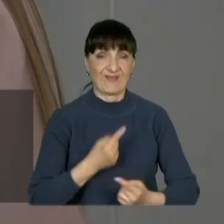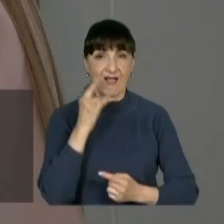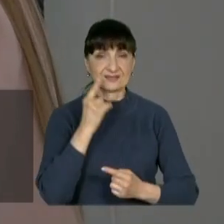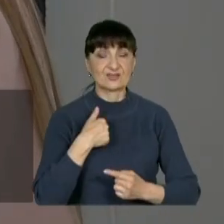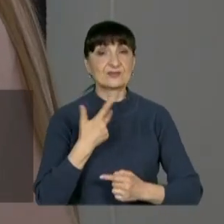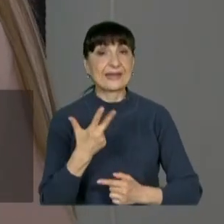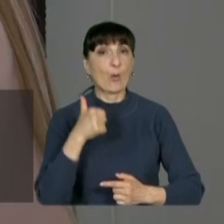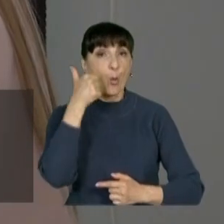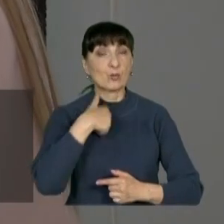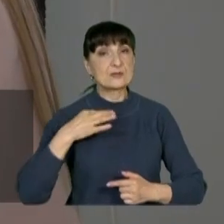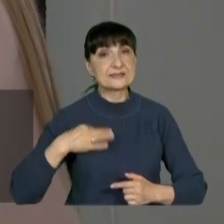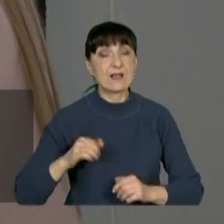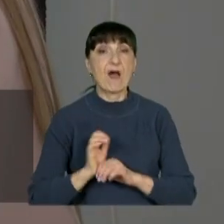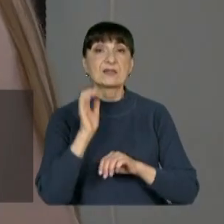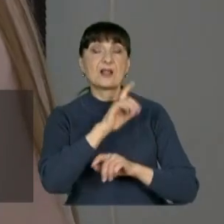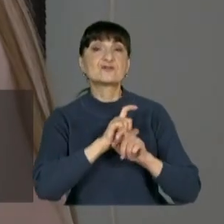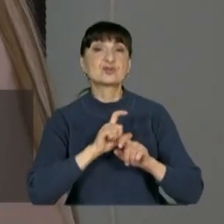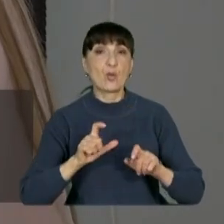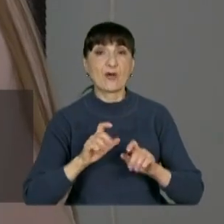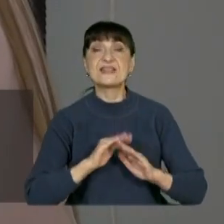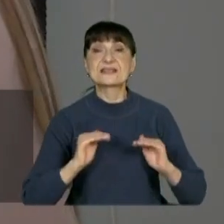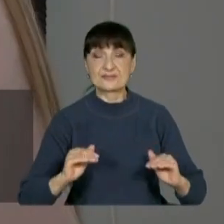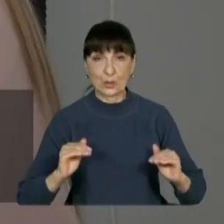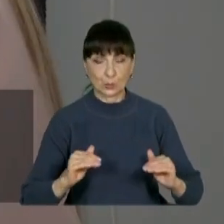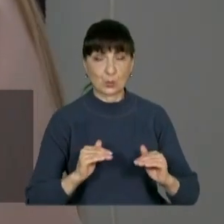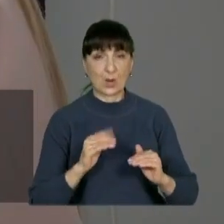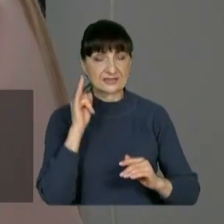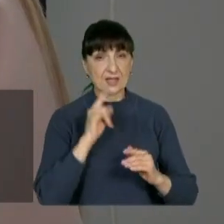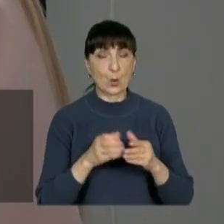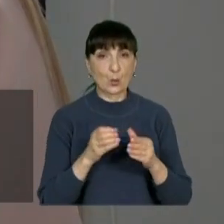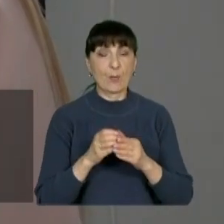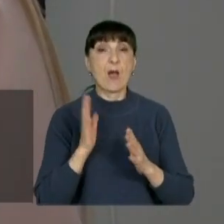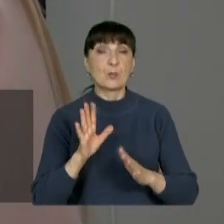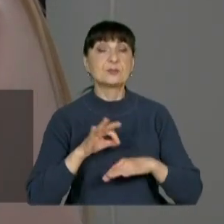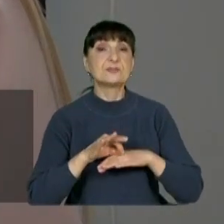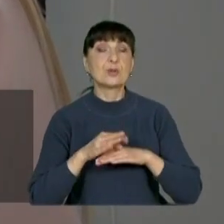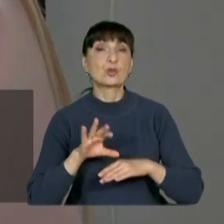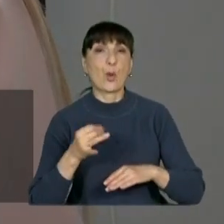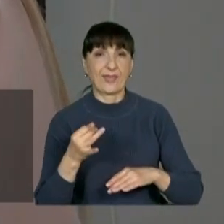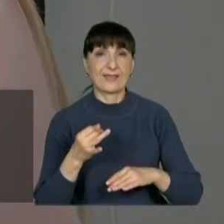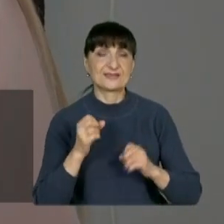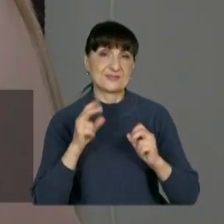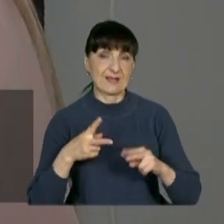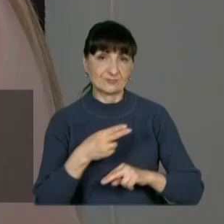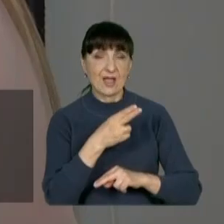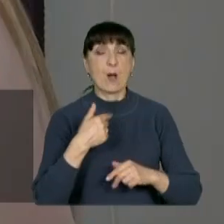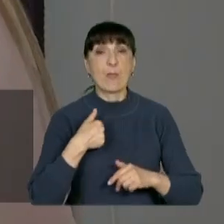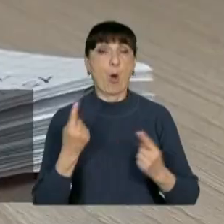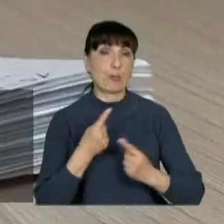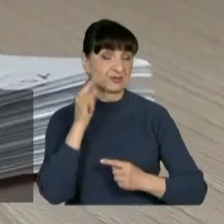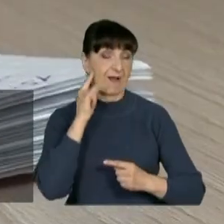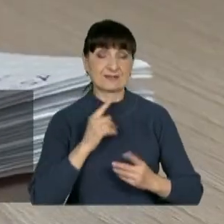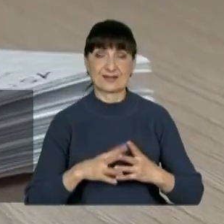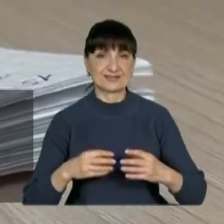сыну 3 года. Я отдала его в казахскую группу в детском саду. А скоро планируем провести сундеттой. Можно сказать, что мы обычная казахская семья.